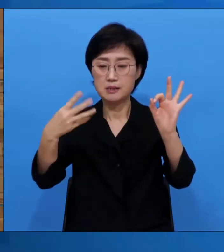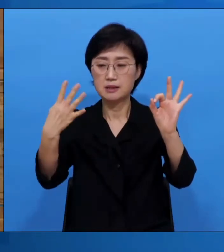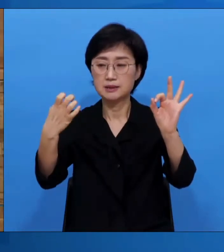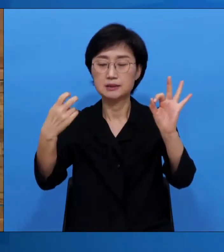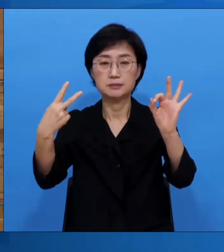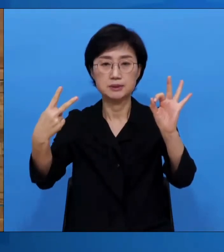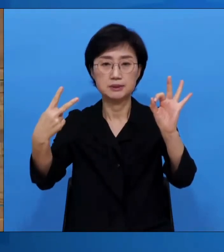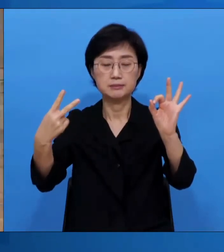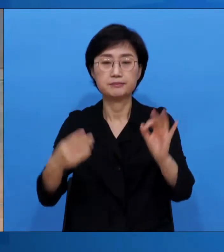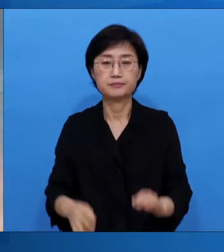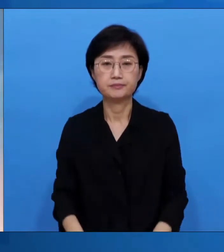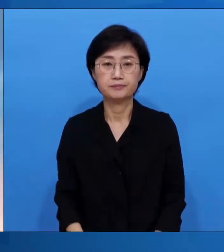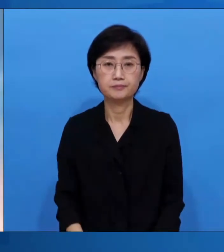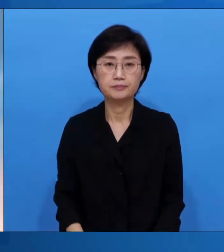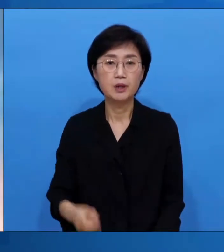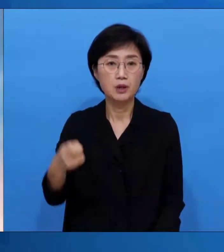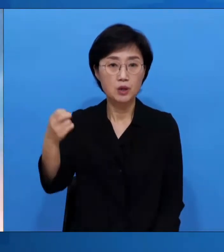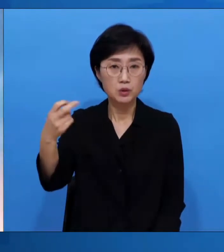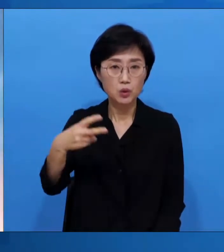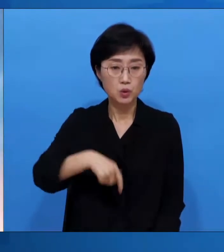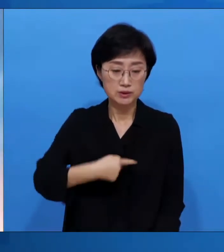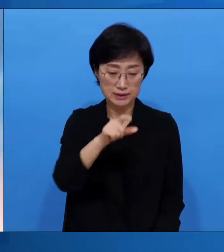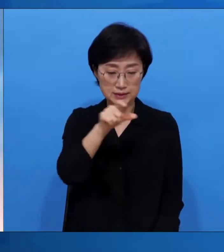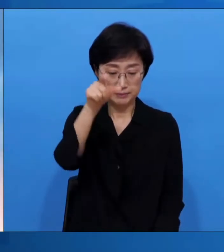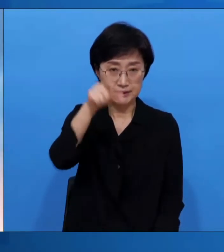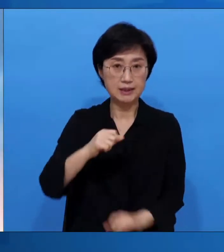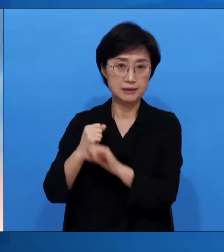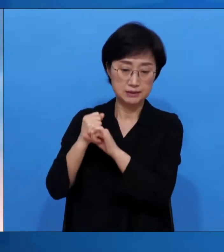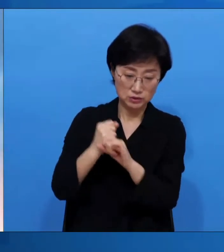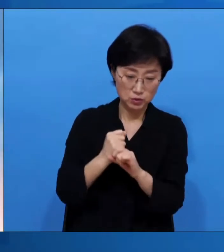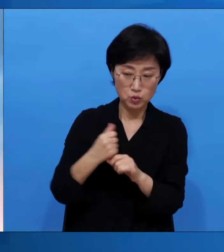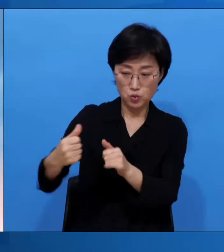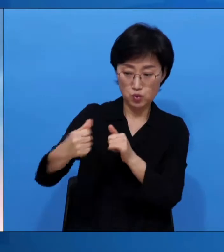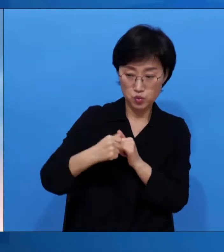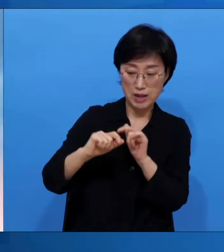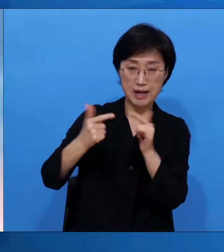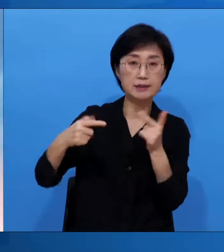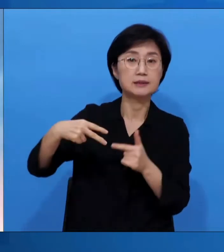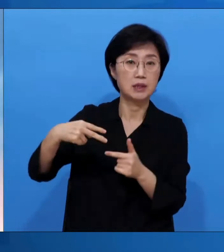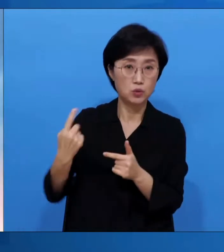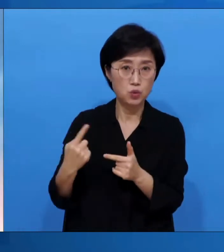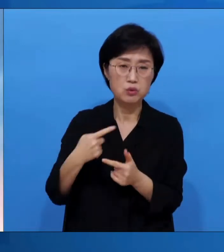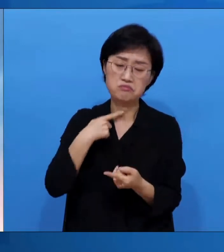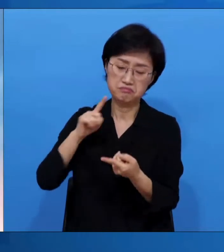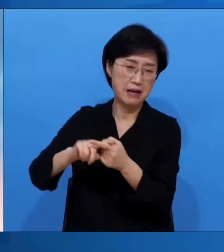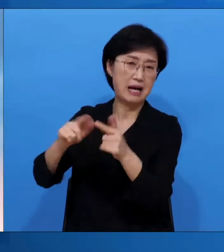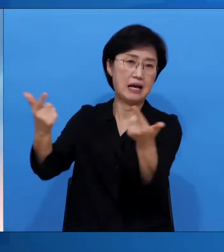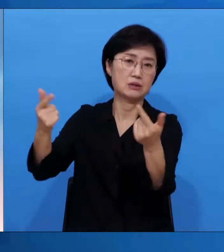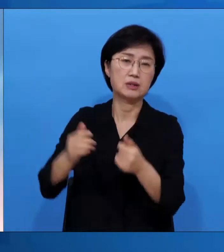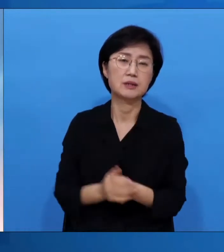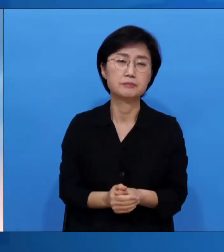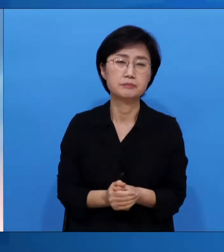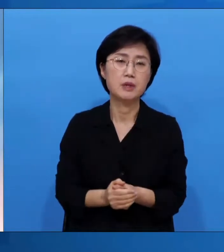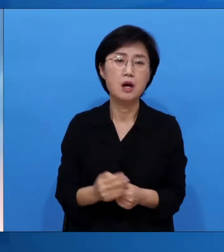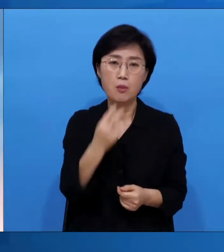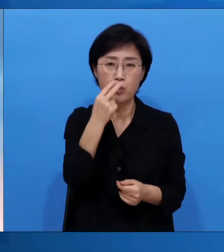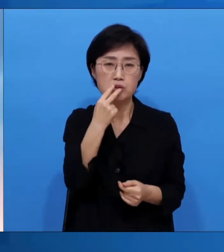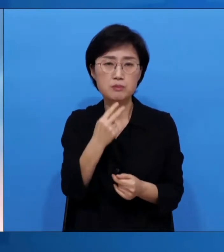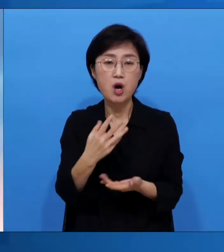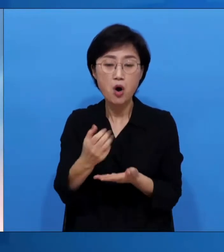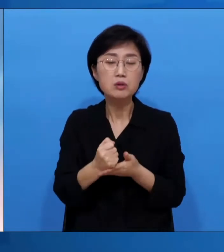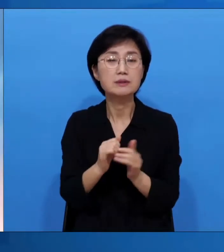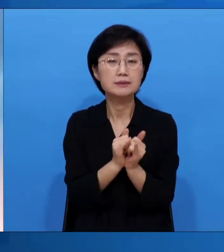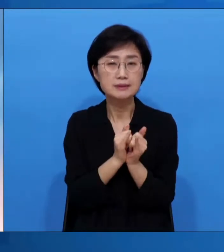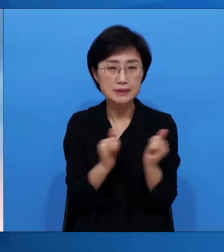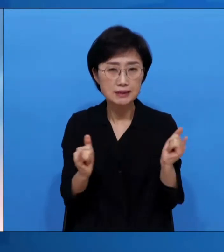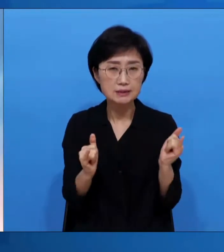through 42. 또 자기 십자가를 지고 나를 따르지 않는 자도 내게 합당하지 아니하니라. 자기 목숨을 얻는